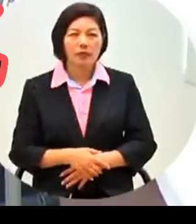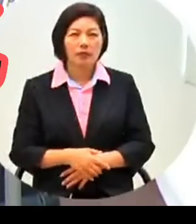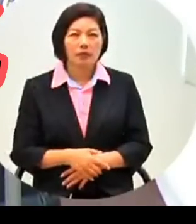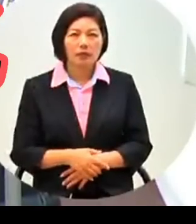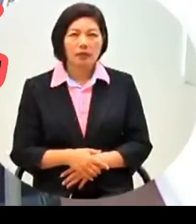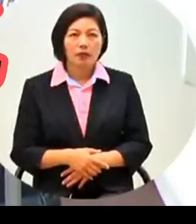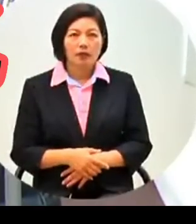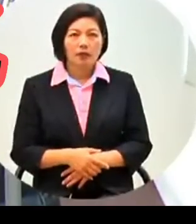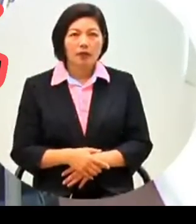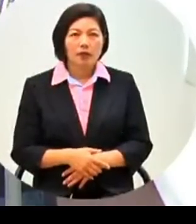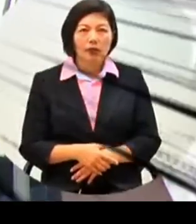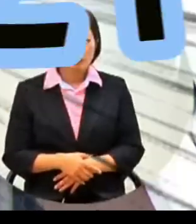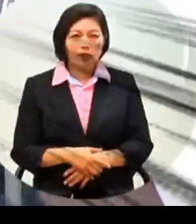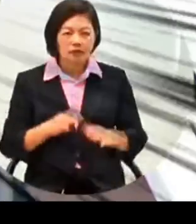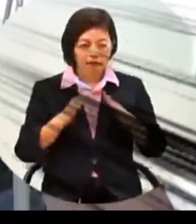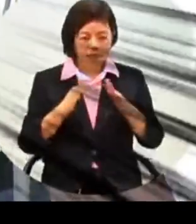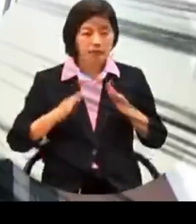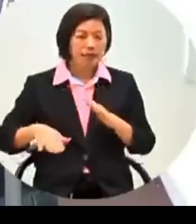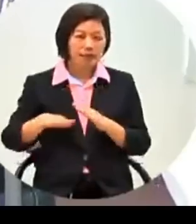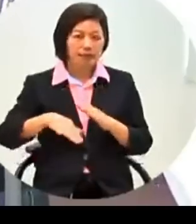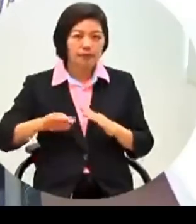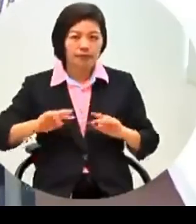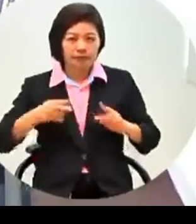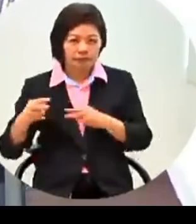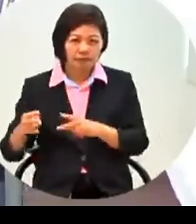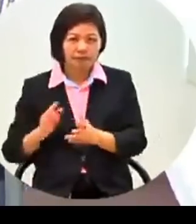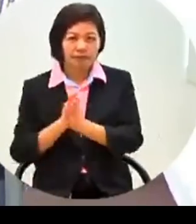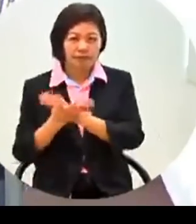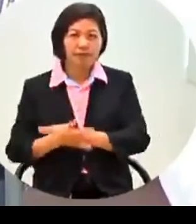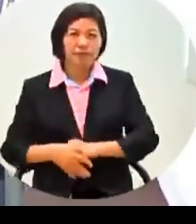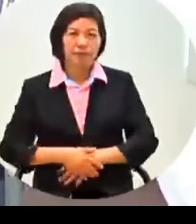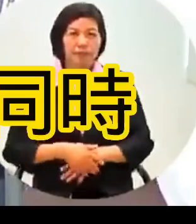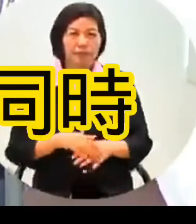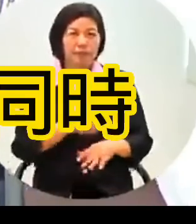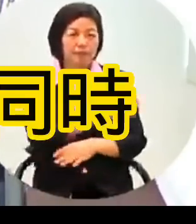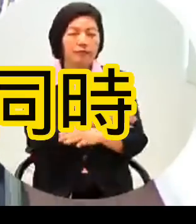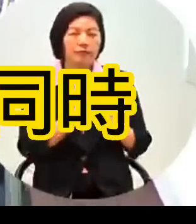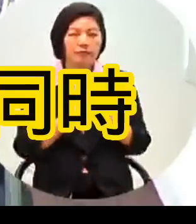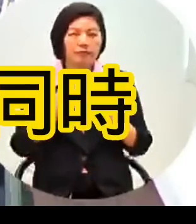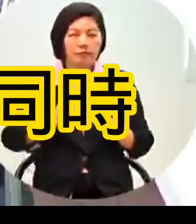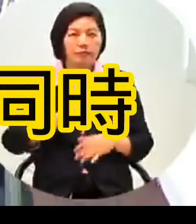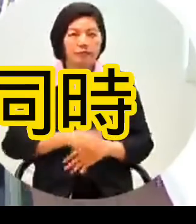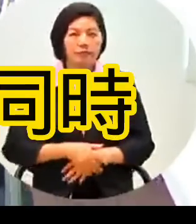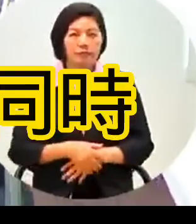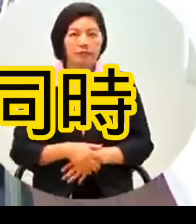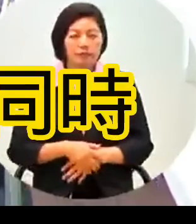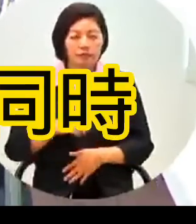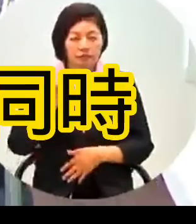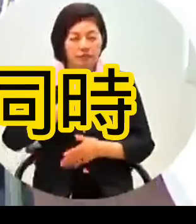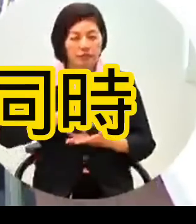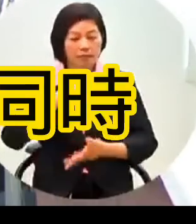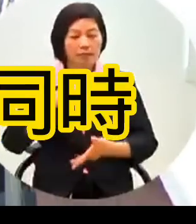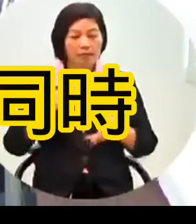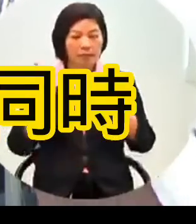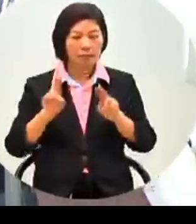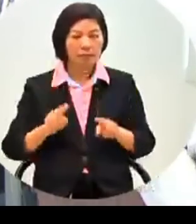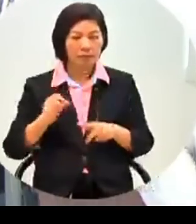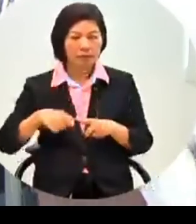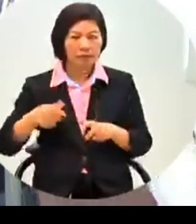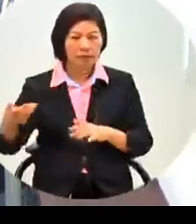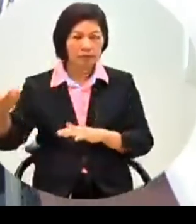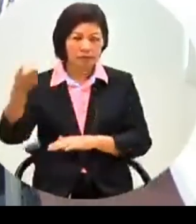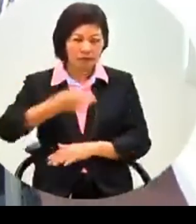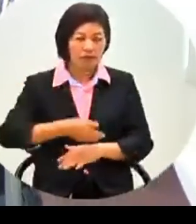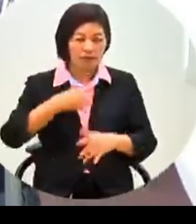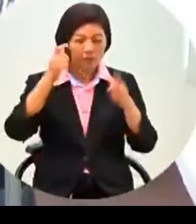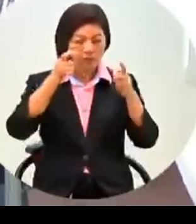为市场的变化。 市场的变化。 对。 陈市长，你知道，当台积电不来高雄设厂的同时，日